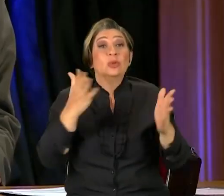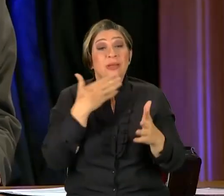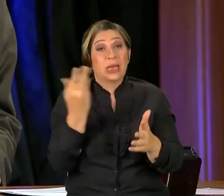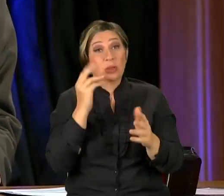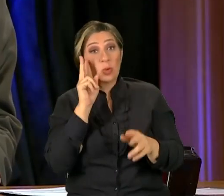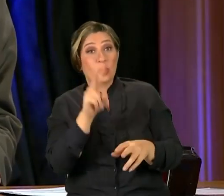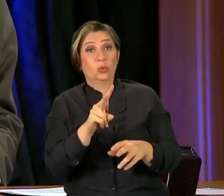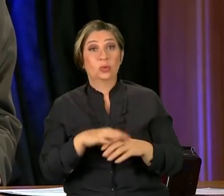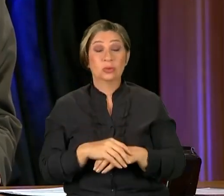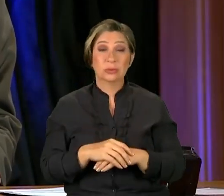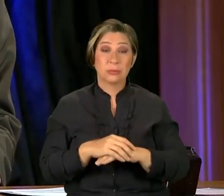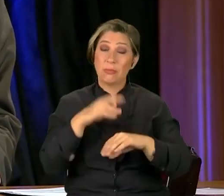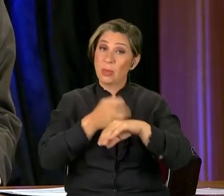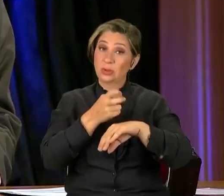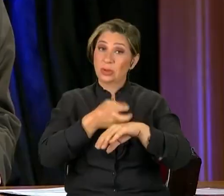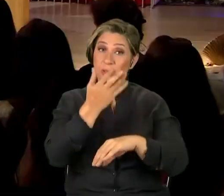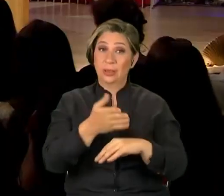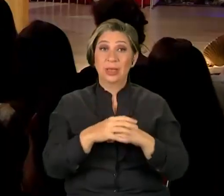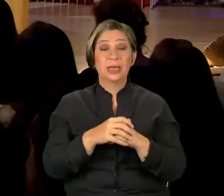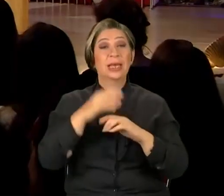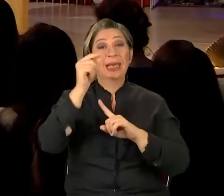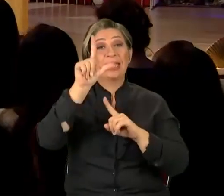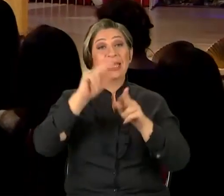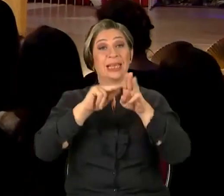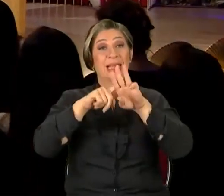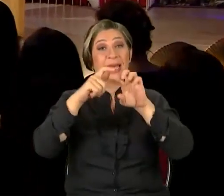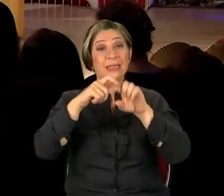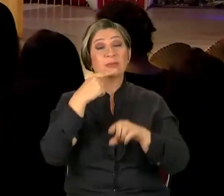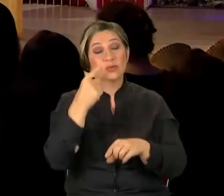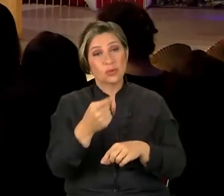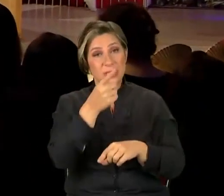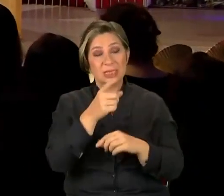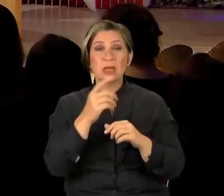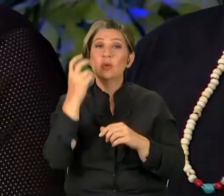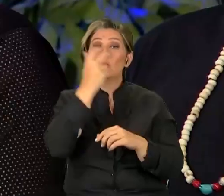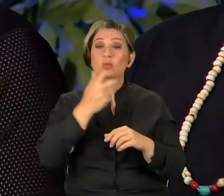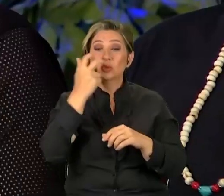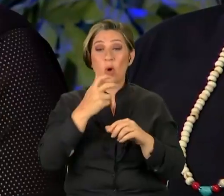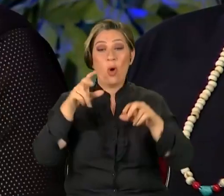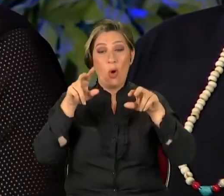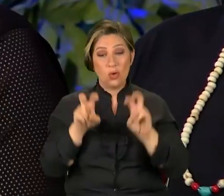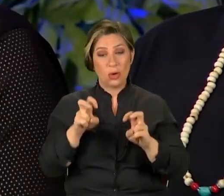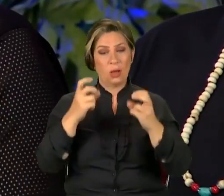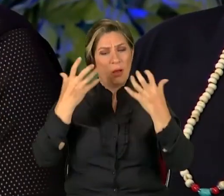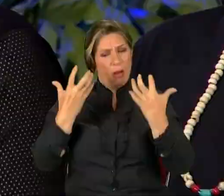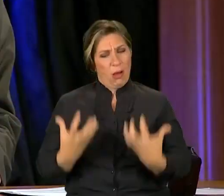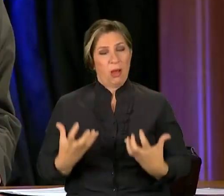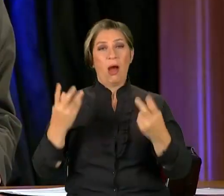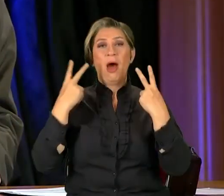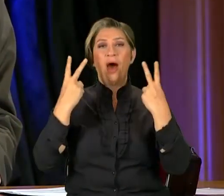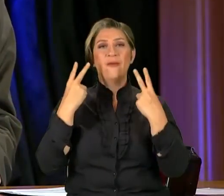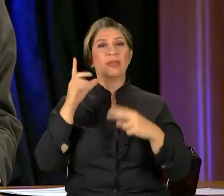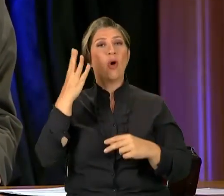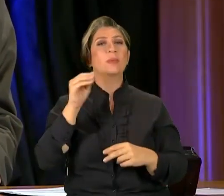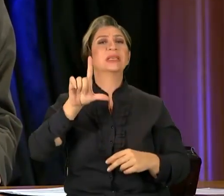genç görünüyorsun. Teşekkür ederim. Kabul et aslında. İlker. Buyurunuz. Diyorsun ki müzik oturaklı olgun bir havan olmasını